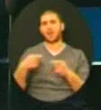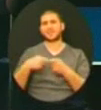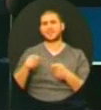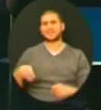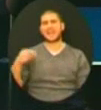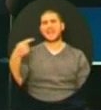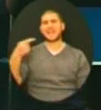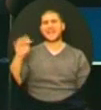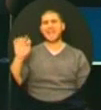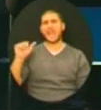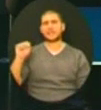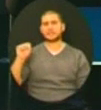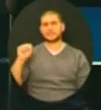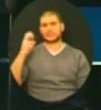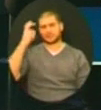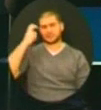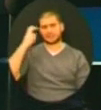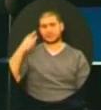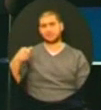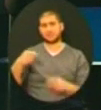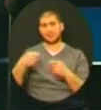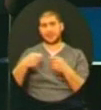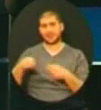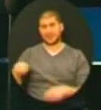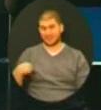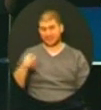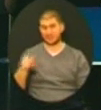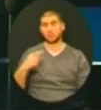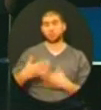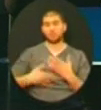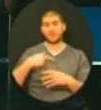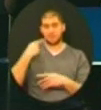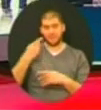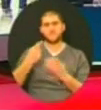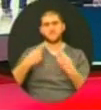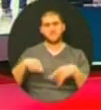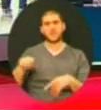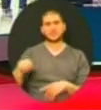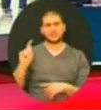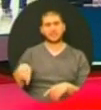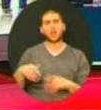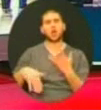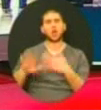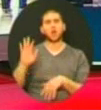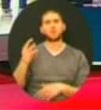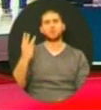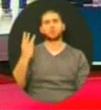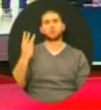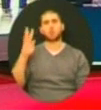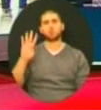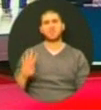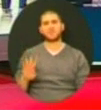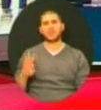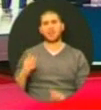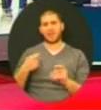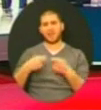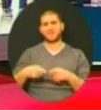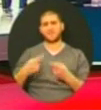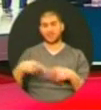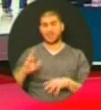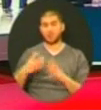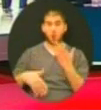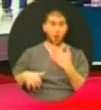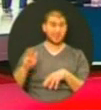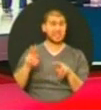הכנסת רטס מכנסת ישראל. השלב הבא זה ועדת הכנסת, צריך רוב של 3/4 מחברי ועדת הכנסת. במידה והרוב